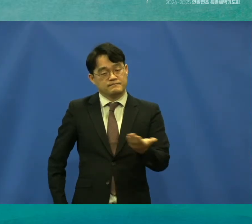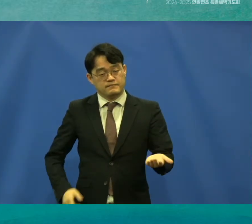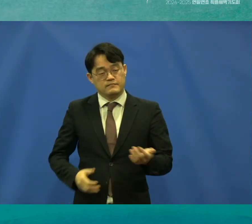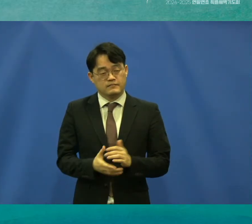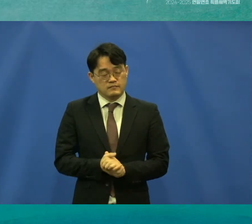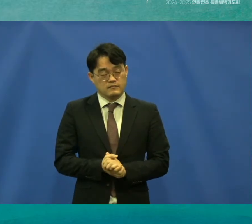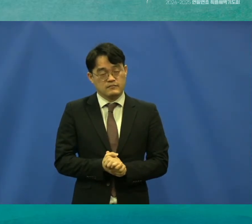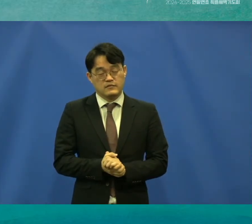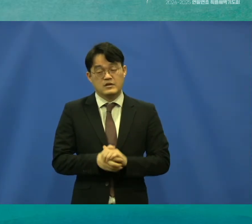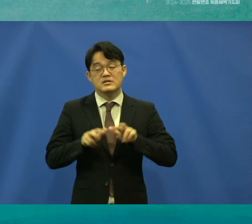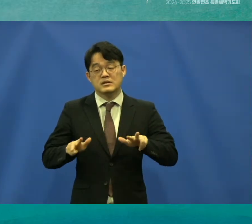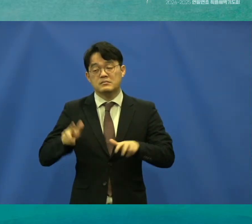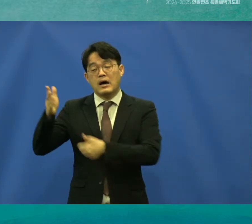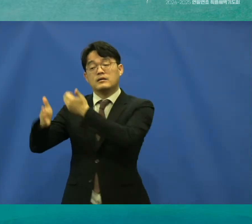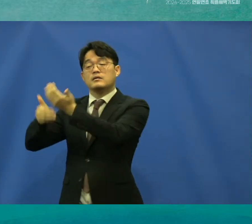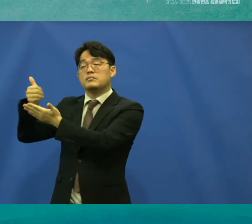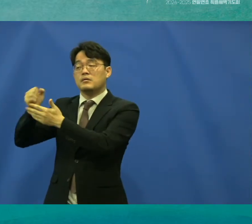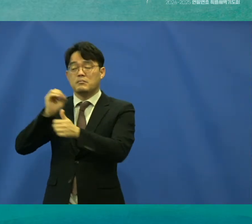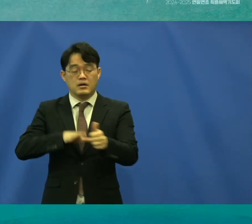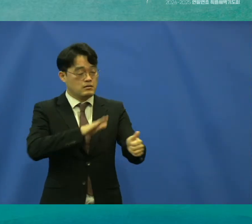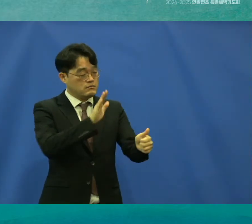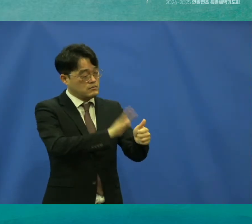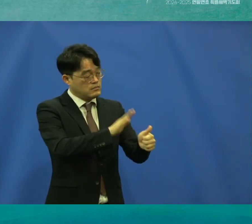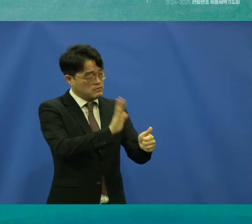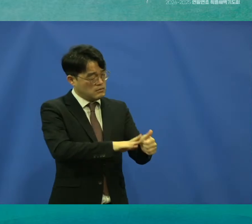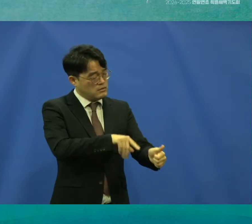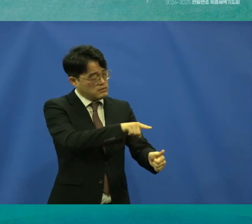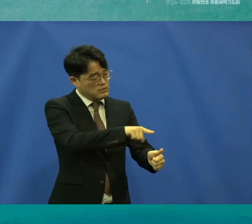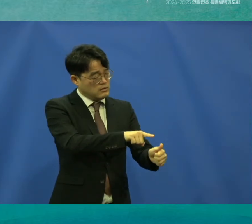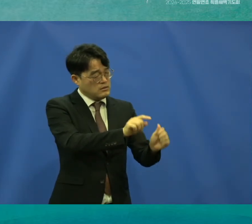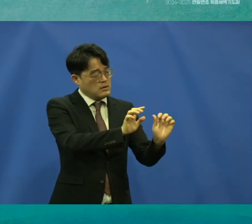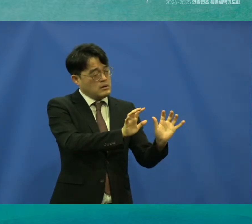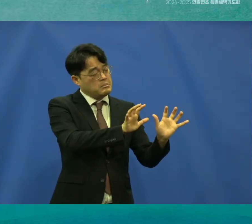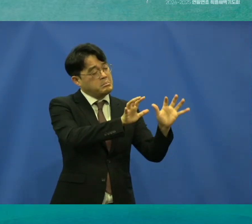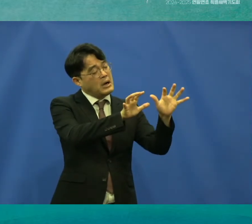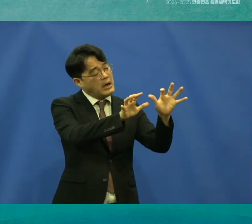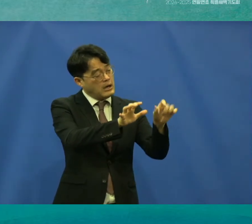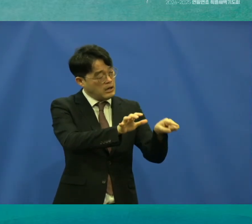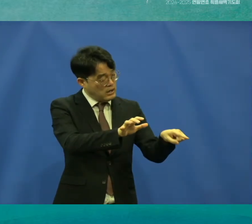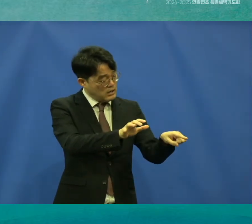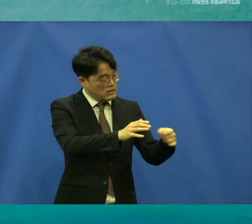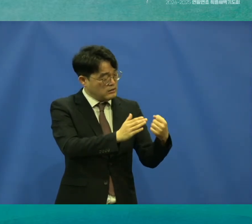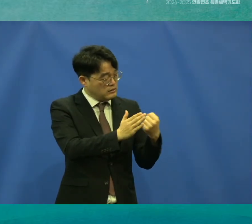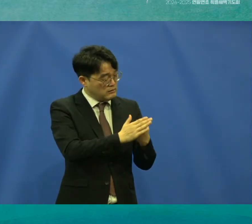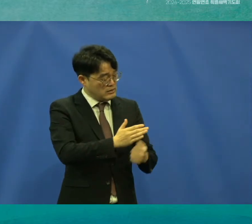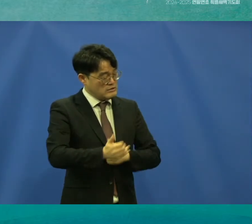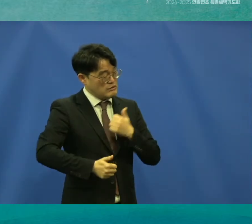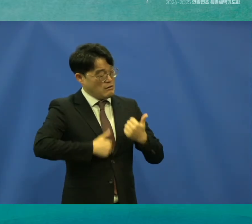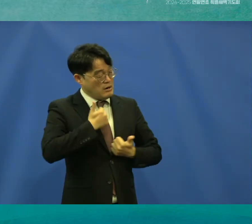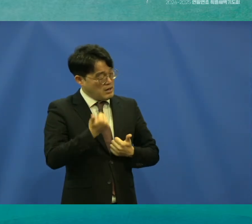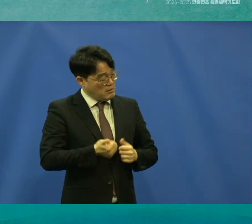그렇게 난리를 피우냐? 하나님은 요나에게 하소연하는 거죠.